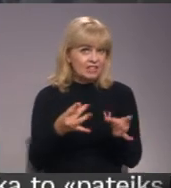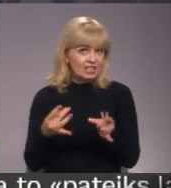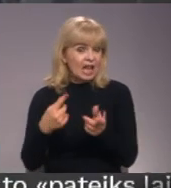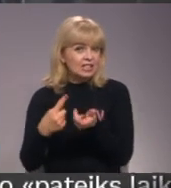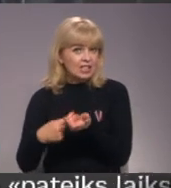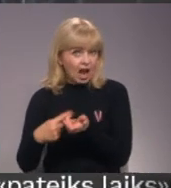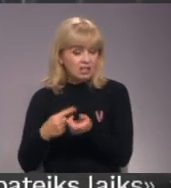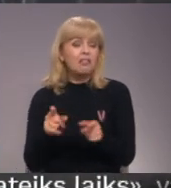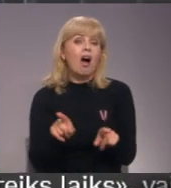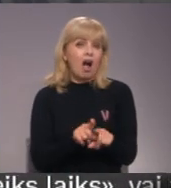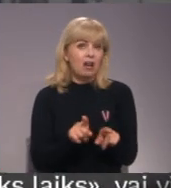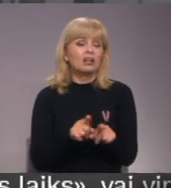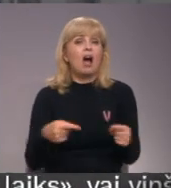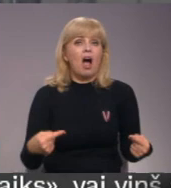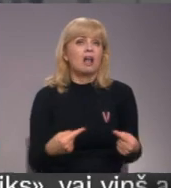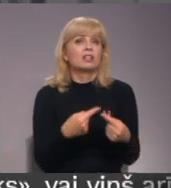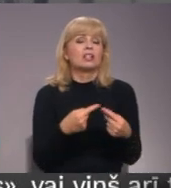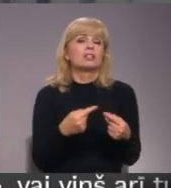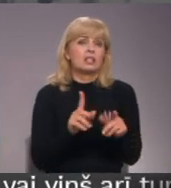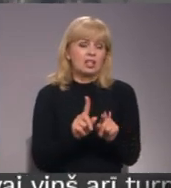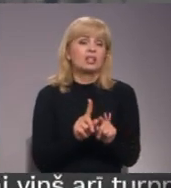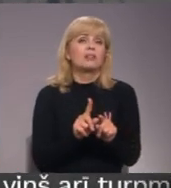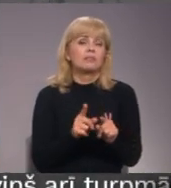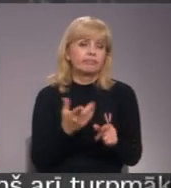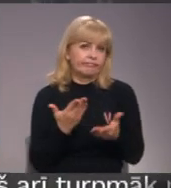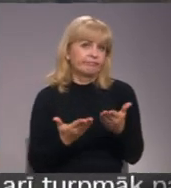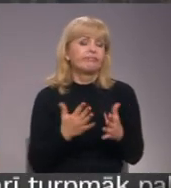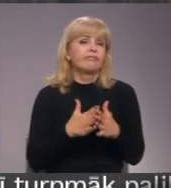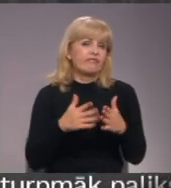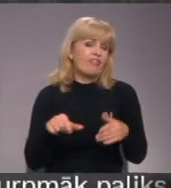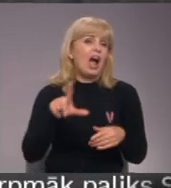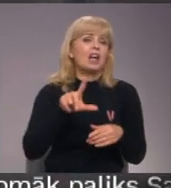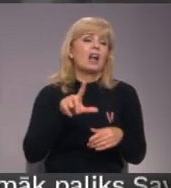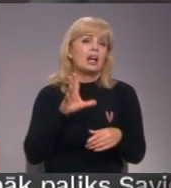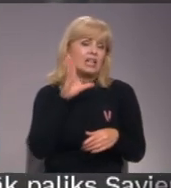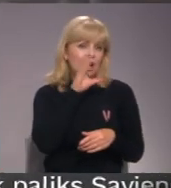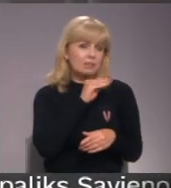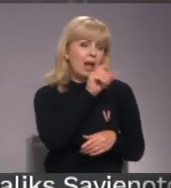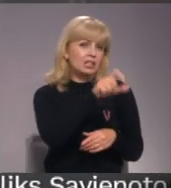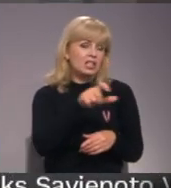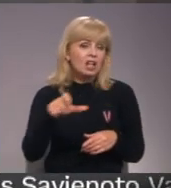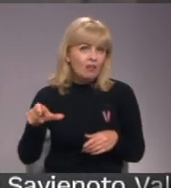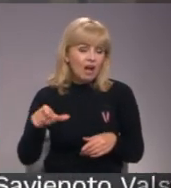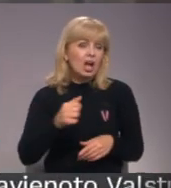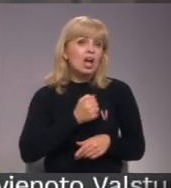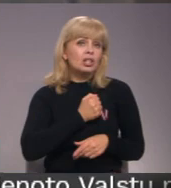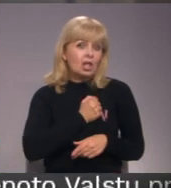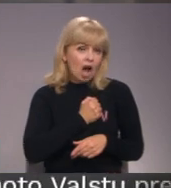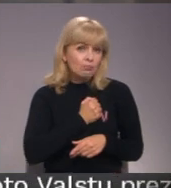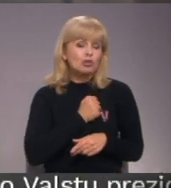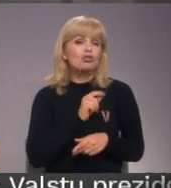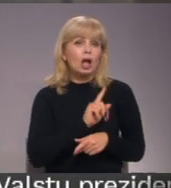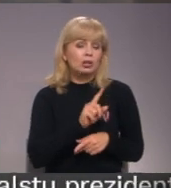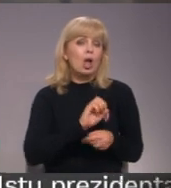protams, attiecīgi arī ir lielāka iespēja un arī vairāk no cilvēku, kas, diemžēl, ar